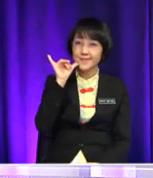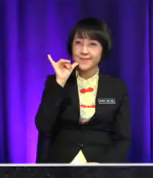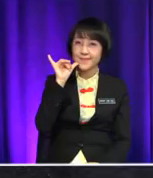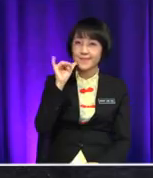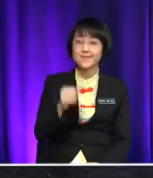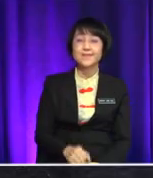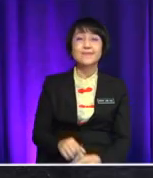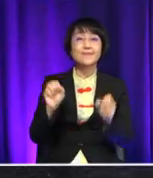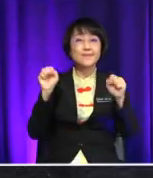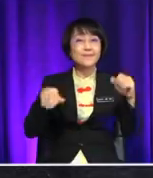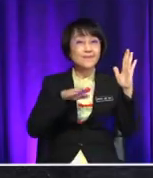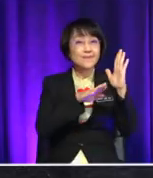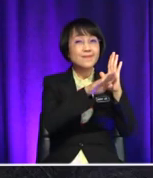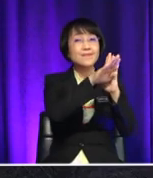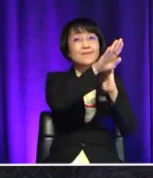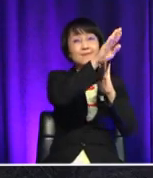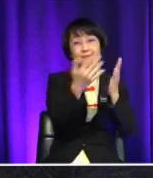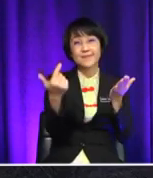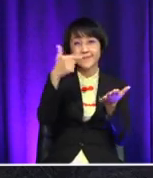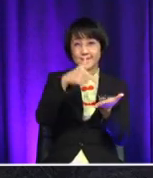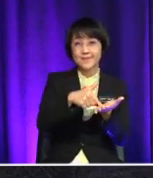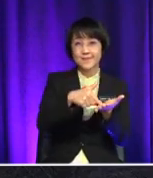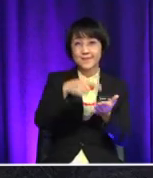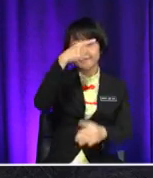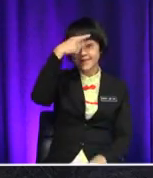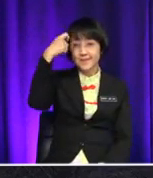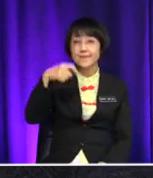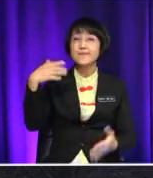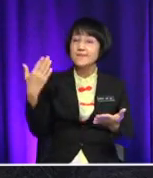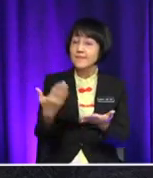bertingkatkan lagi sebab itupun baru saja memuliakan